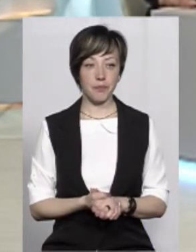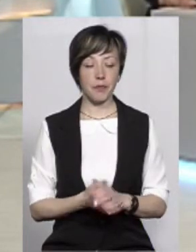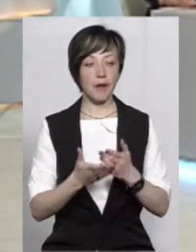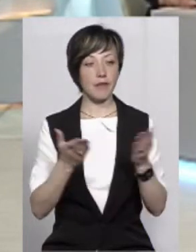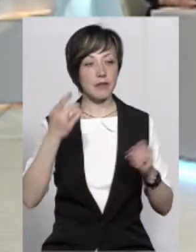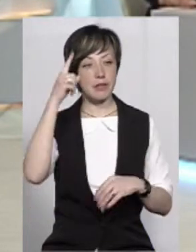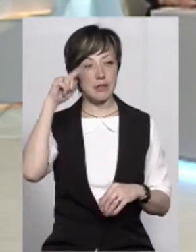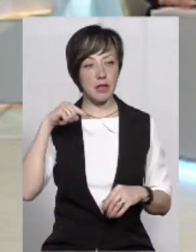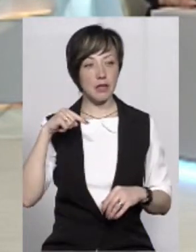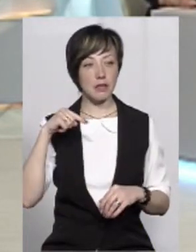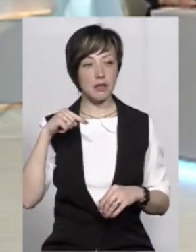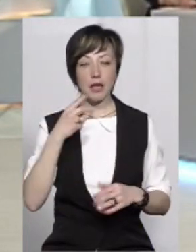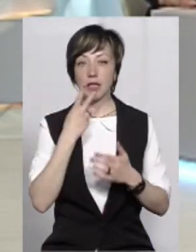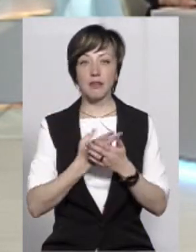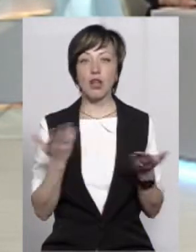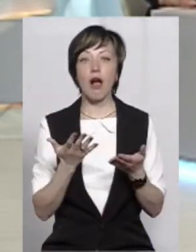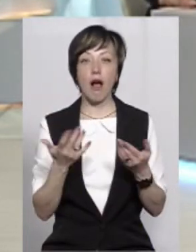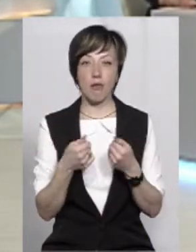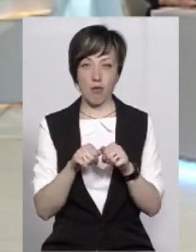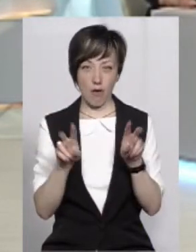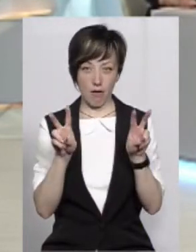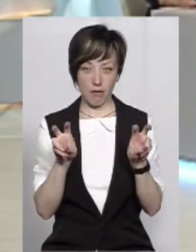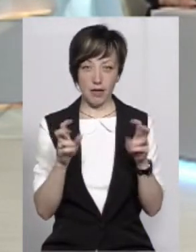Ви знаєте, дивлячись, яка блоха.